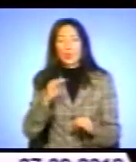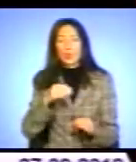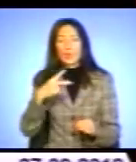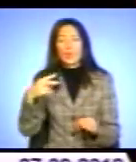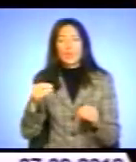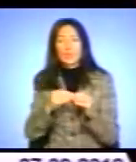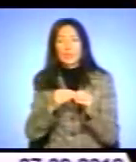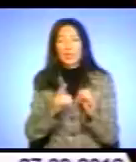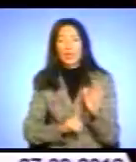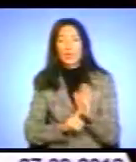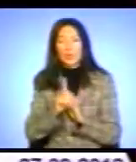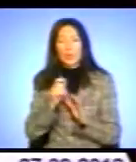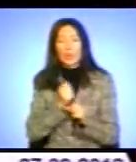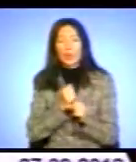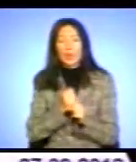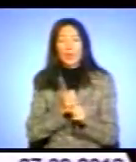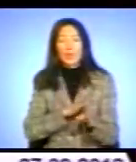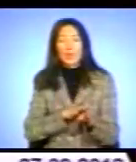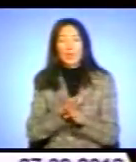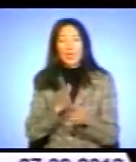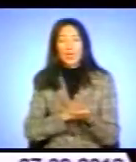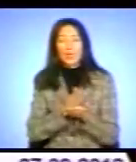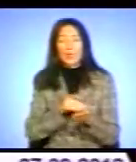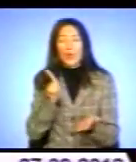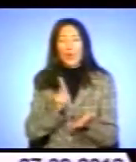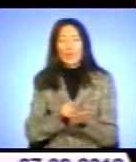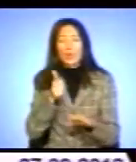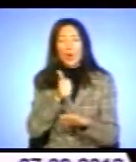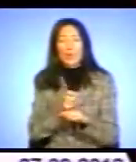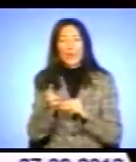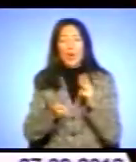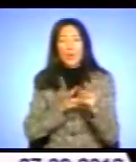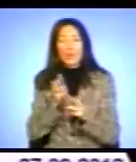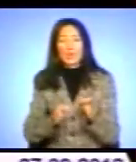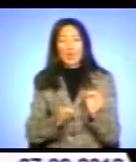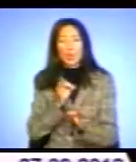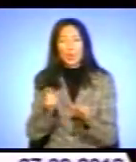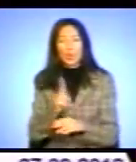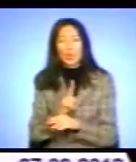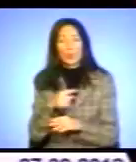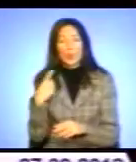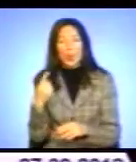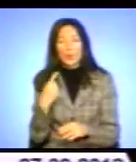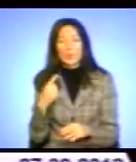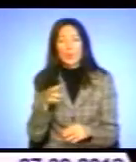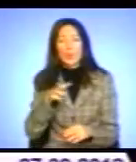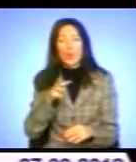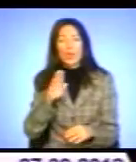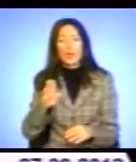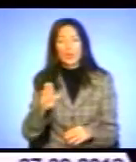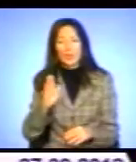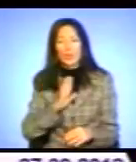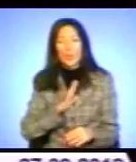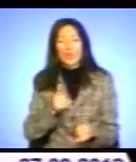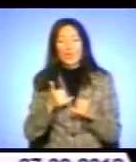року приступив до виконання службових обов'язків голови апеляційного суду до Тернопільської області. Микола Володимирович